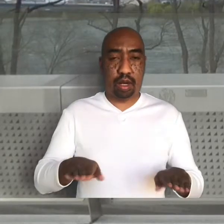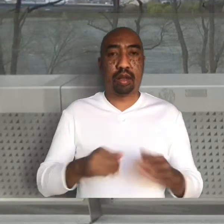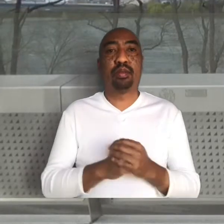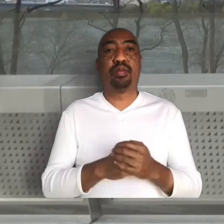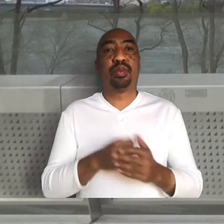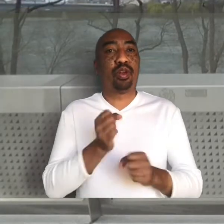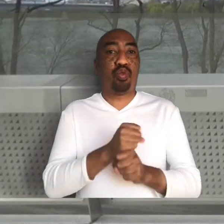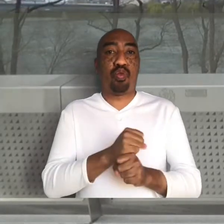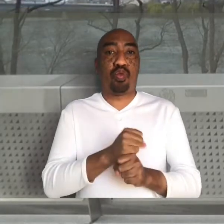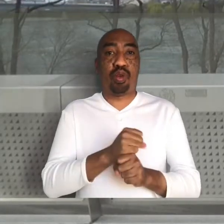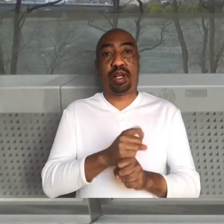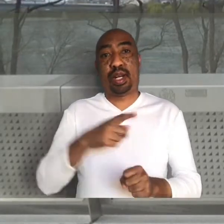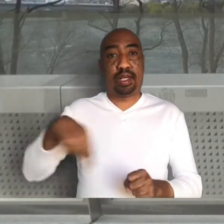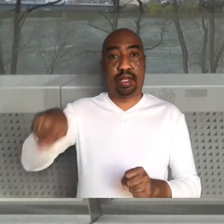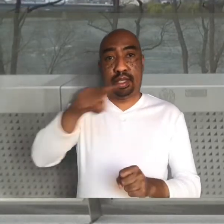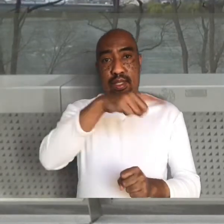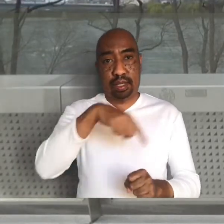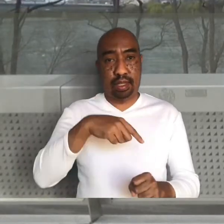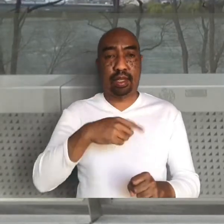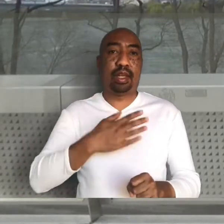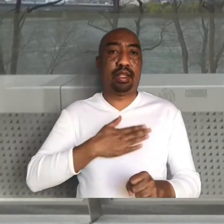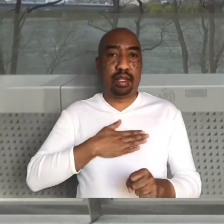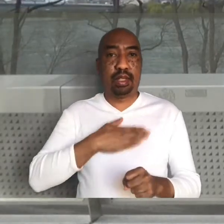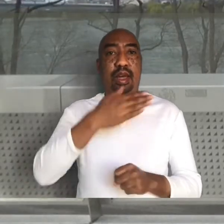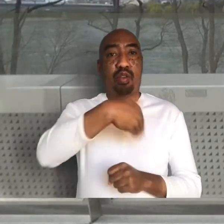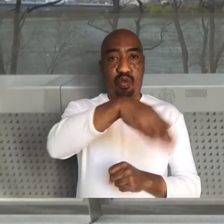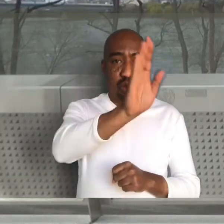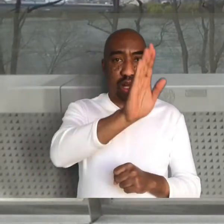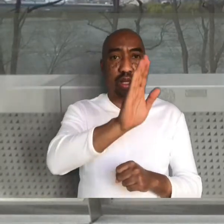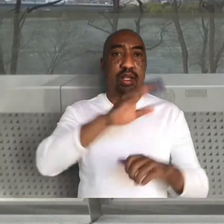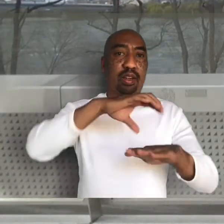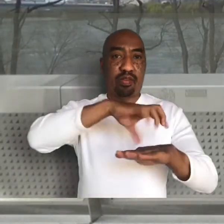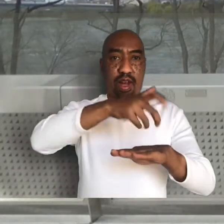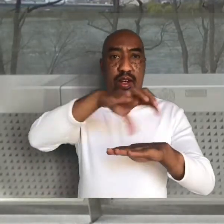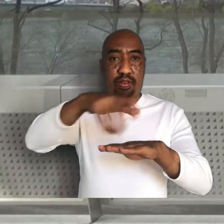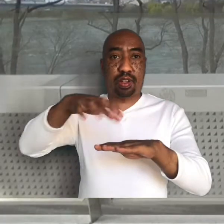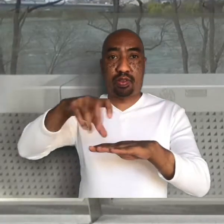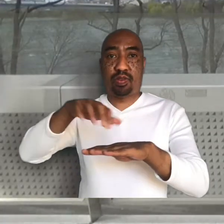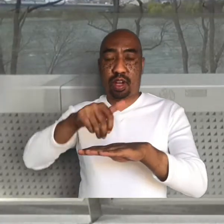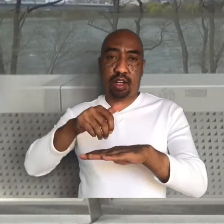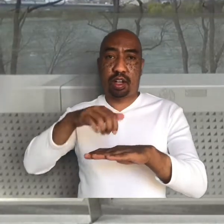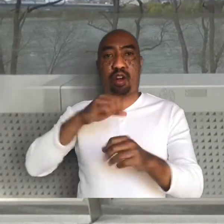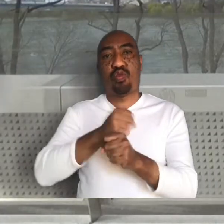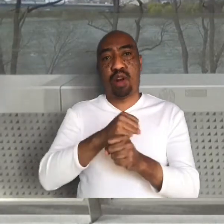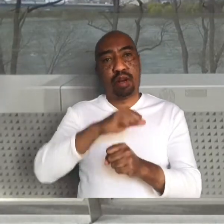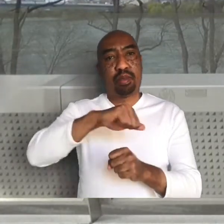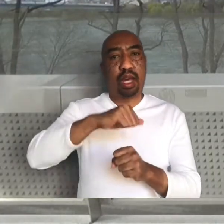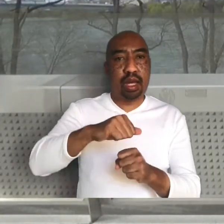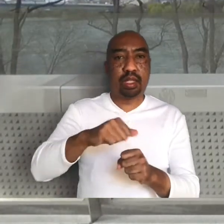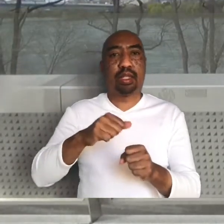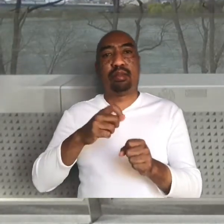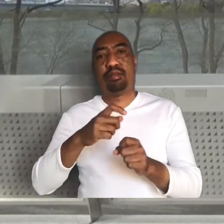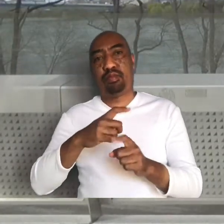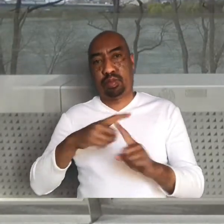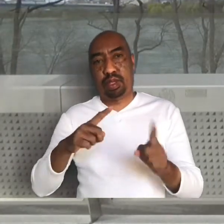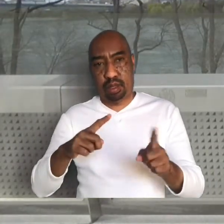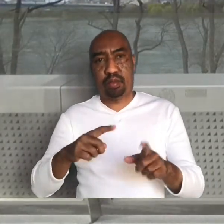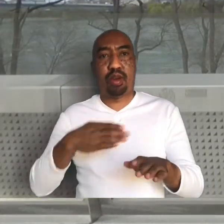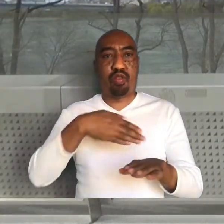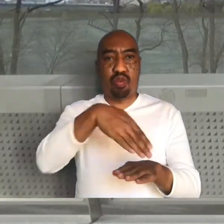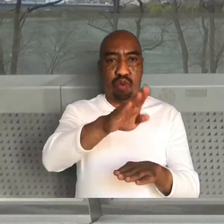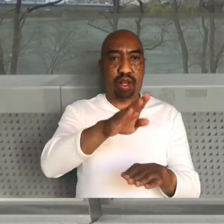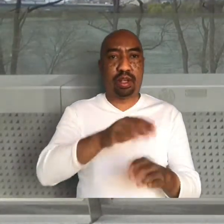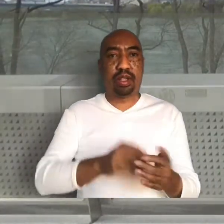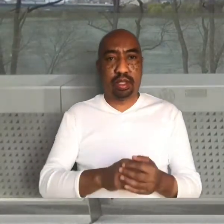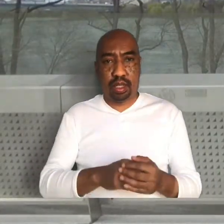ny géolocalisation, zany hoe raha ohatra zany manana dia tsika makany amin'ny faritany